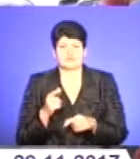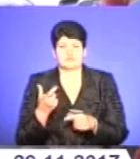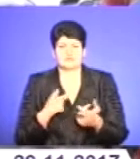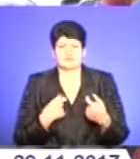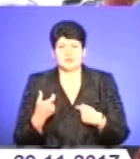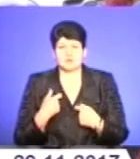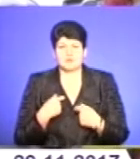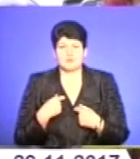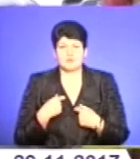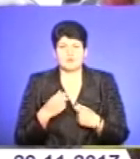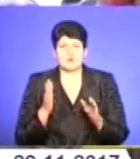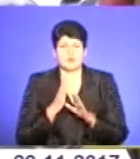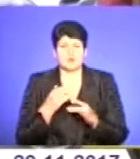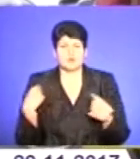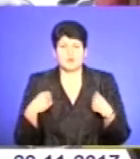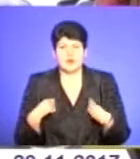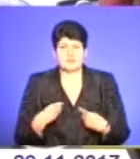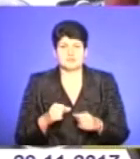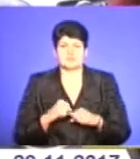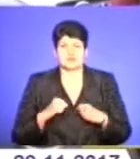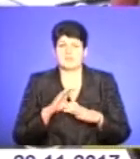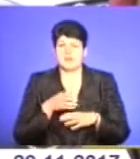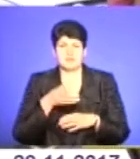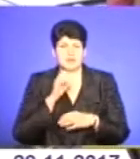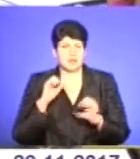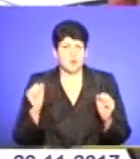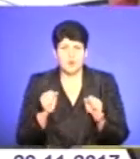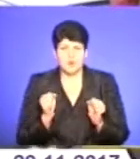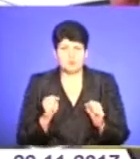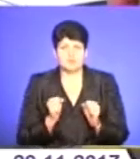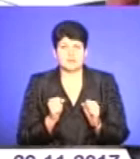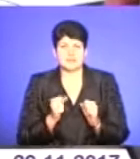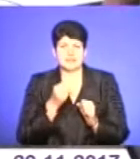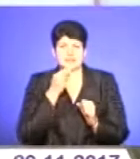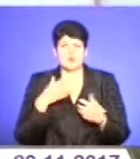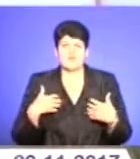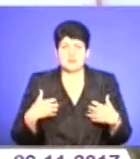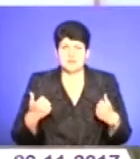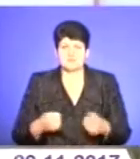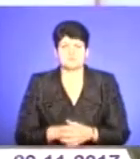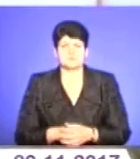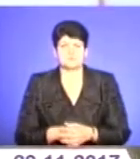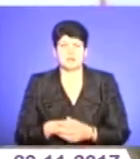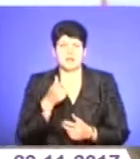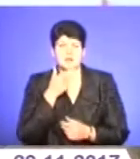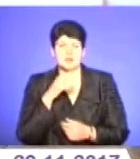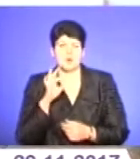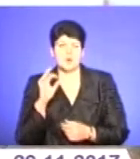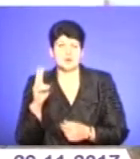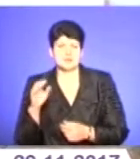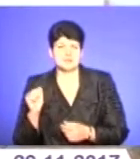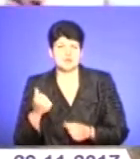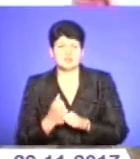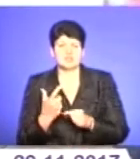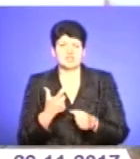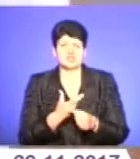погоді одягаємося, стараємось не пити холодного, так, їмо вітаміни. Пані Оксана робити щеплення від грипу